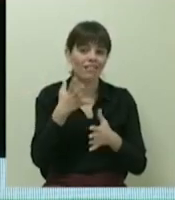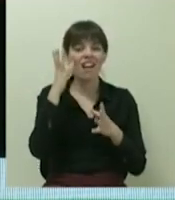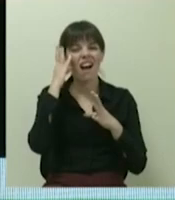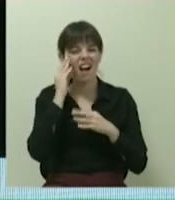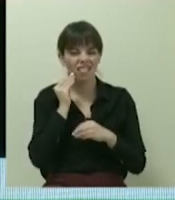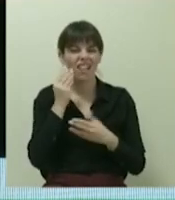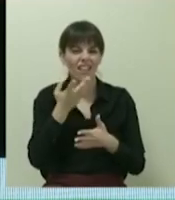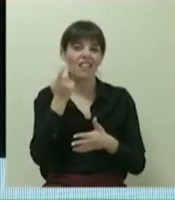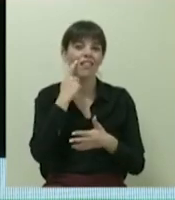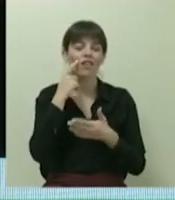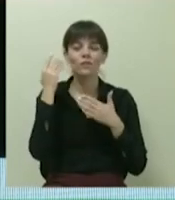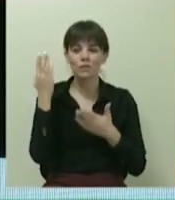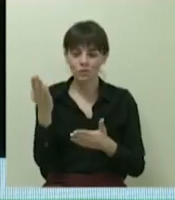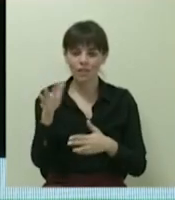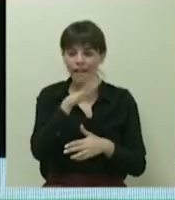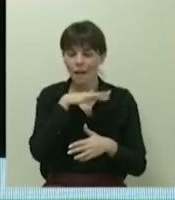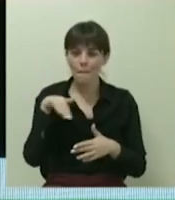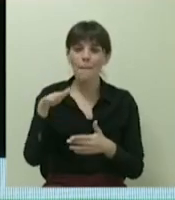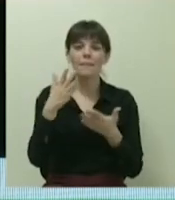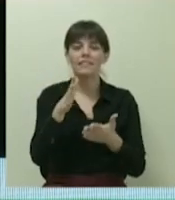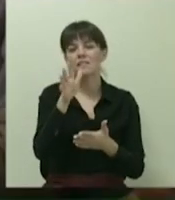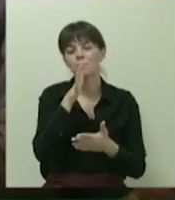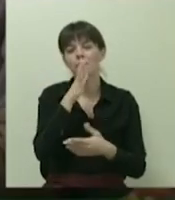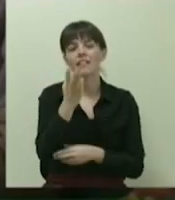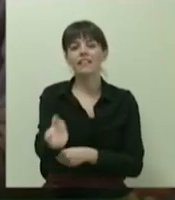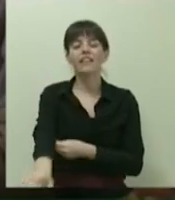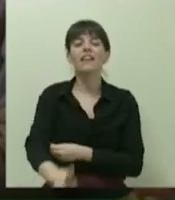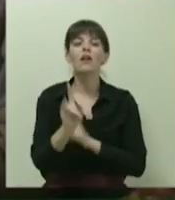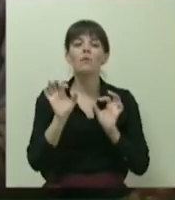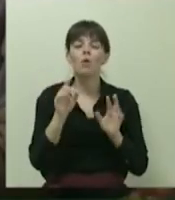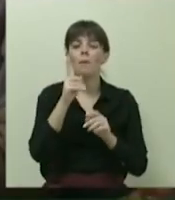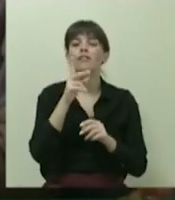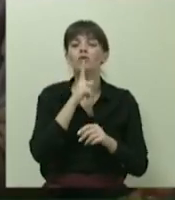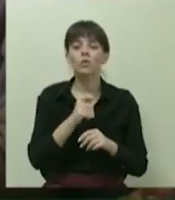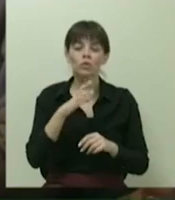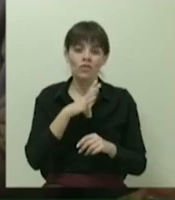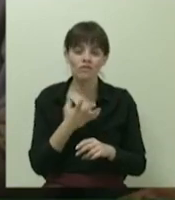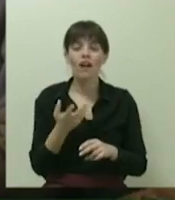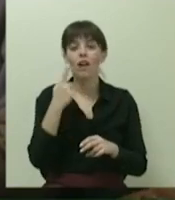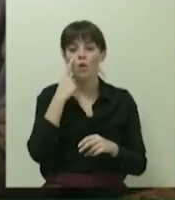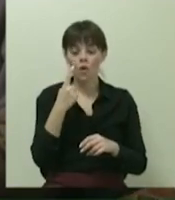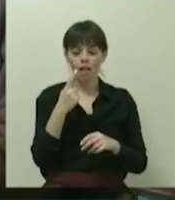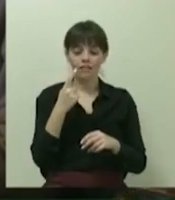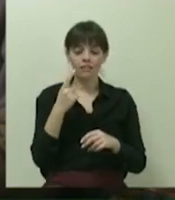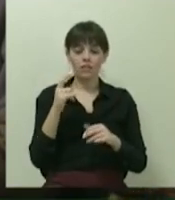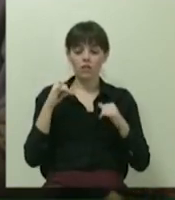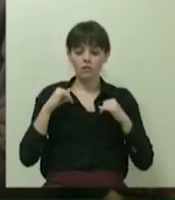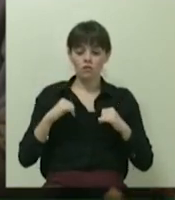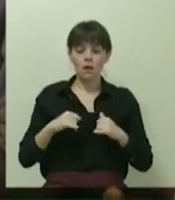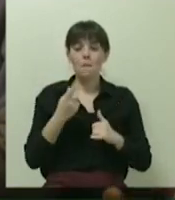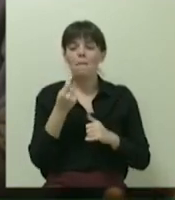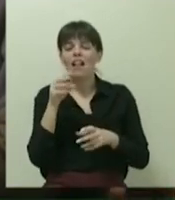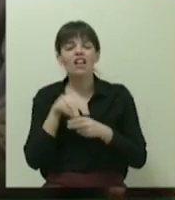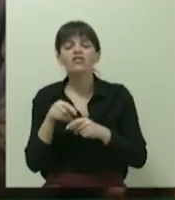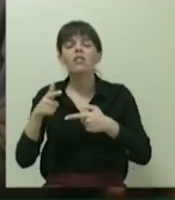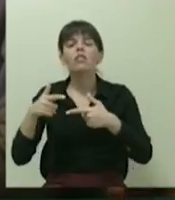anlayan Atatürk'ün de hepimizin bildiği böyle bir sözü var. Maneviyat için de diyor bakın. Maddiyat için